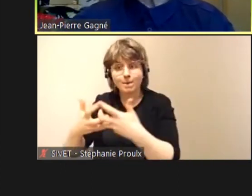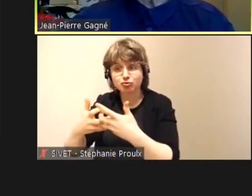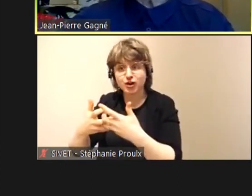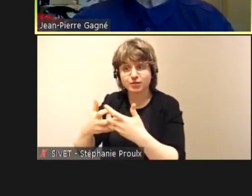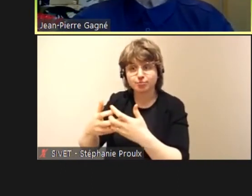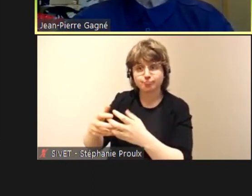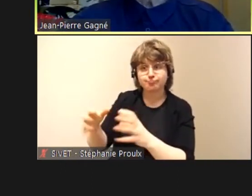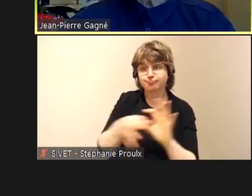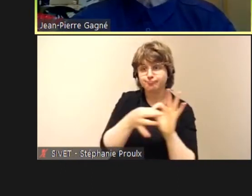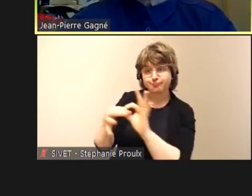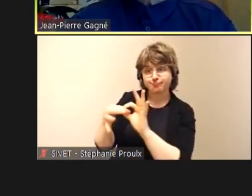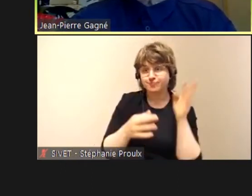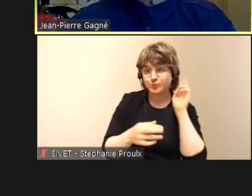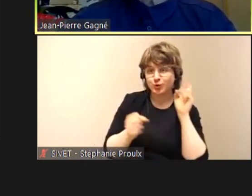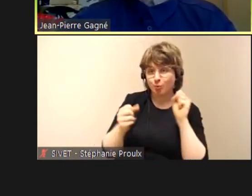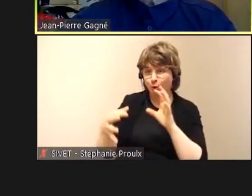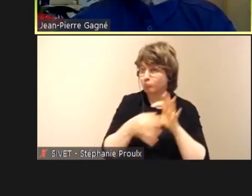Prochaine diapo, s'il vous plaît.